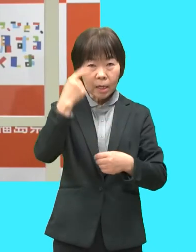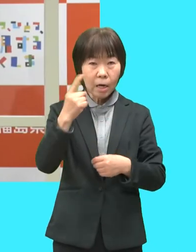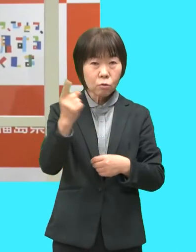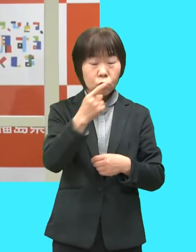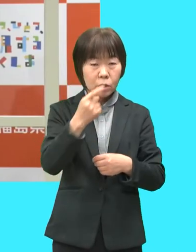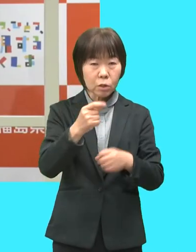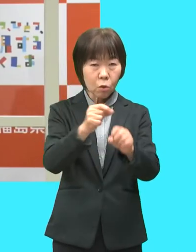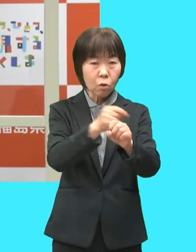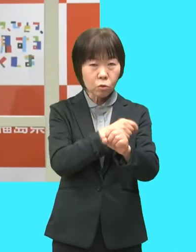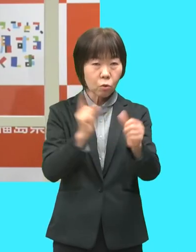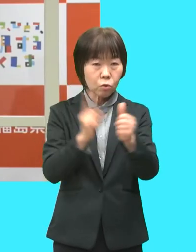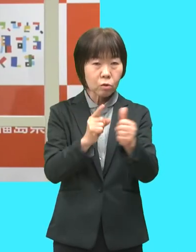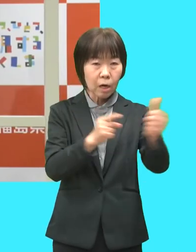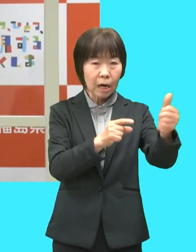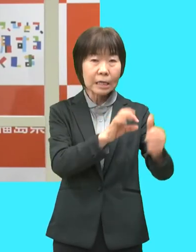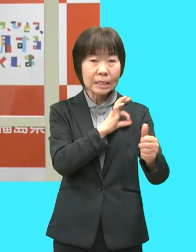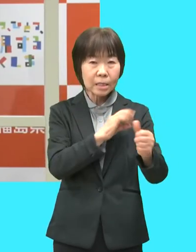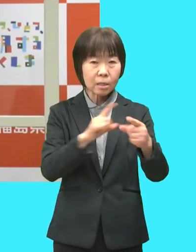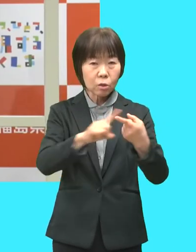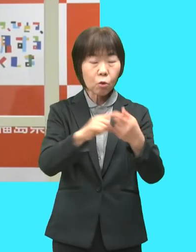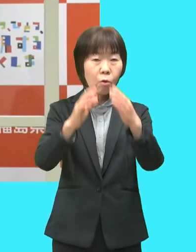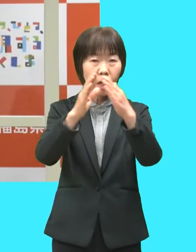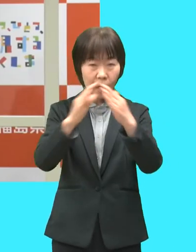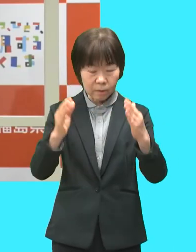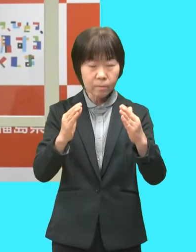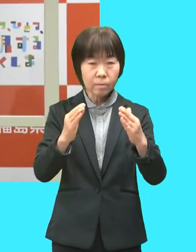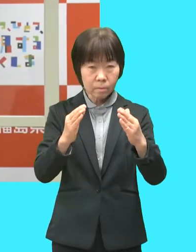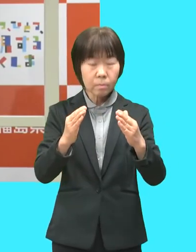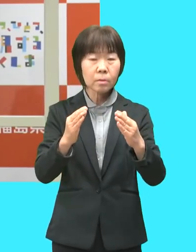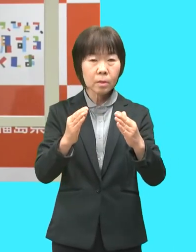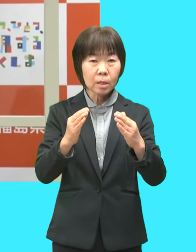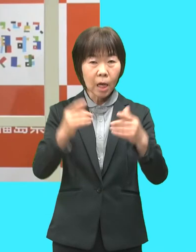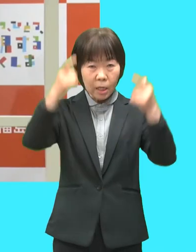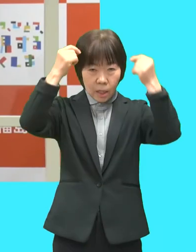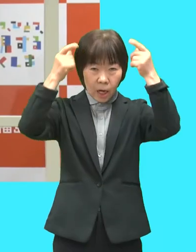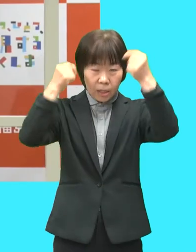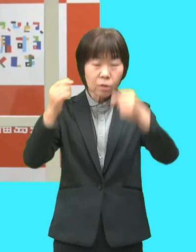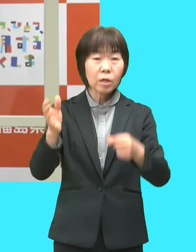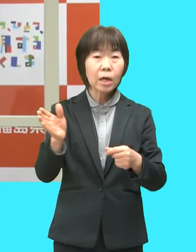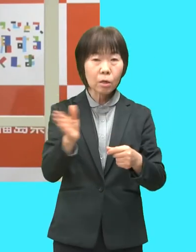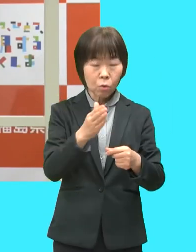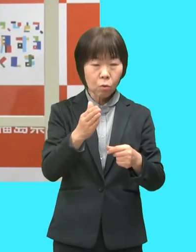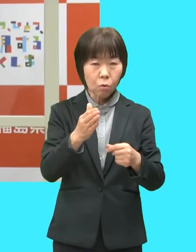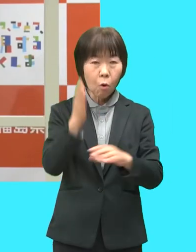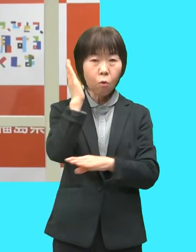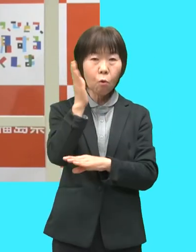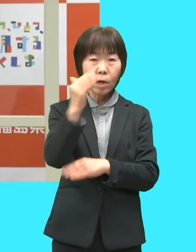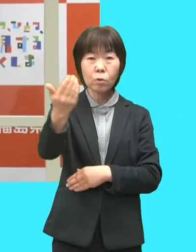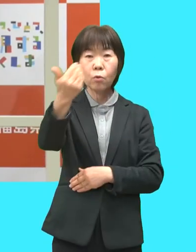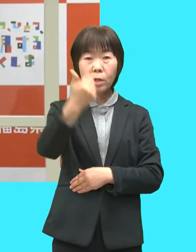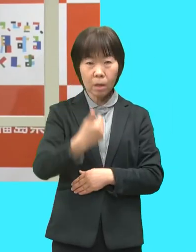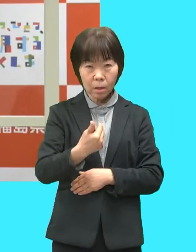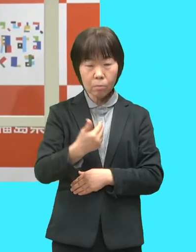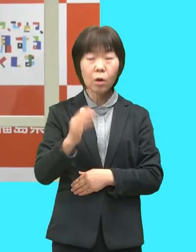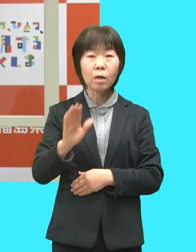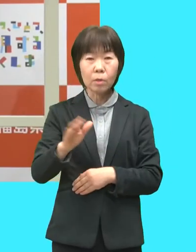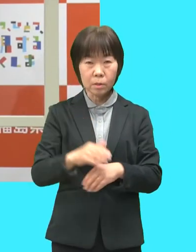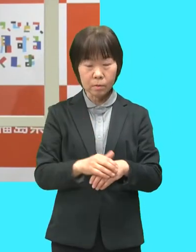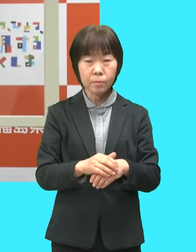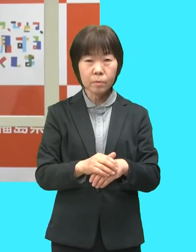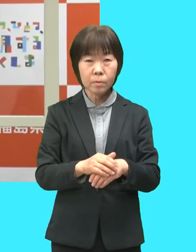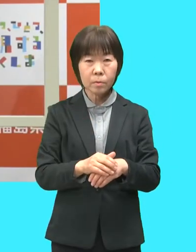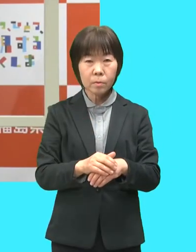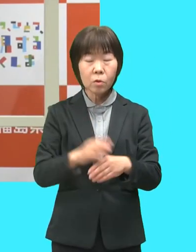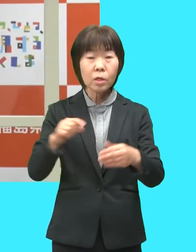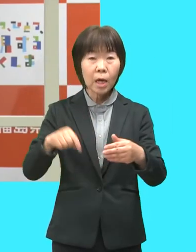会フォーリンエクスプレスセンター、あるいは大学からのですね講演の依頼等々がございます。そ